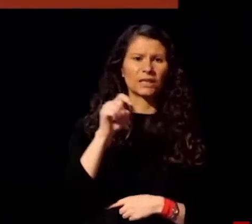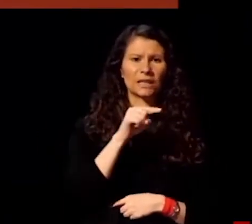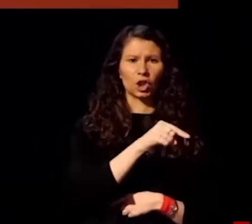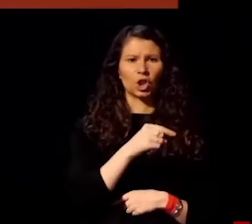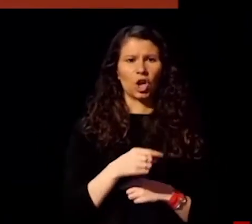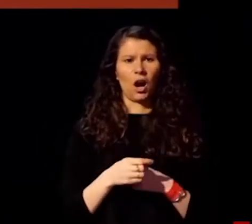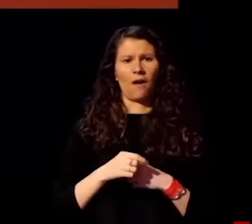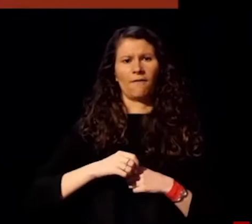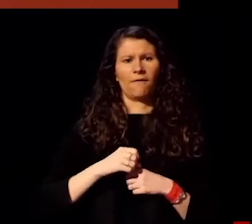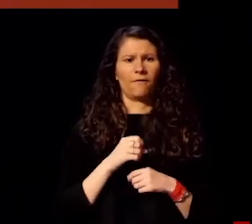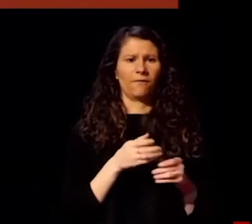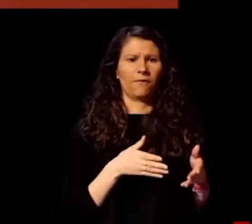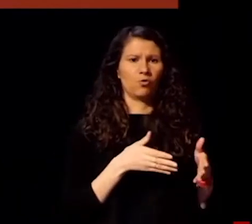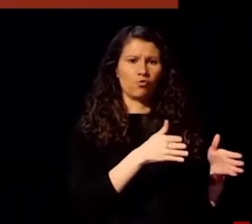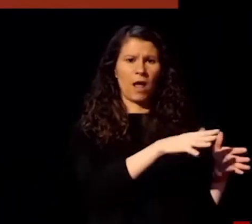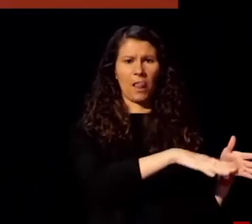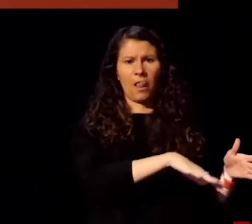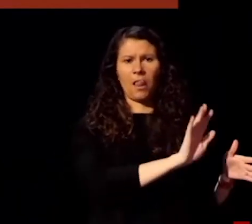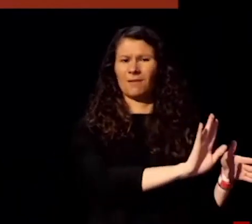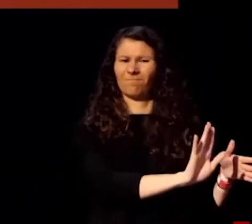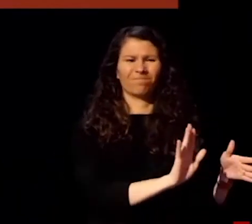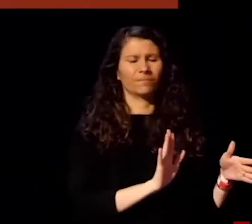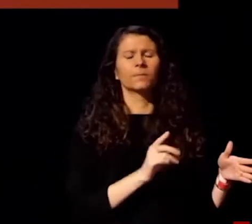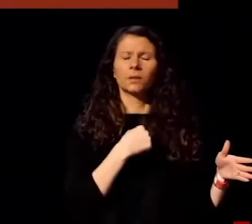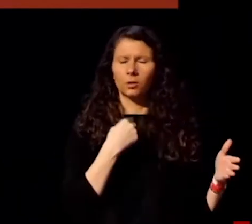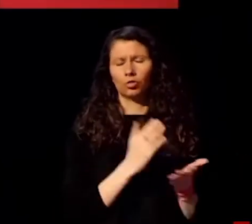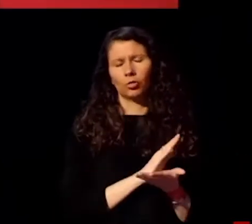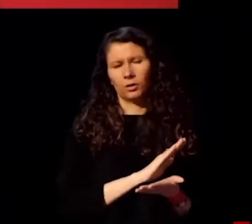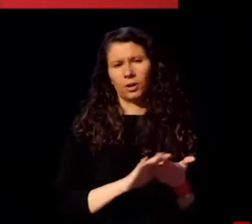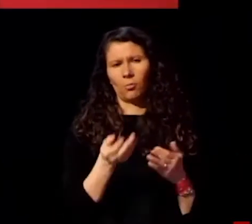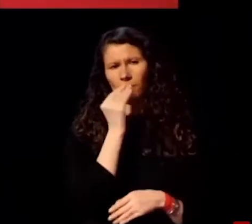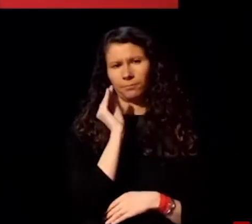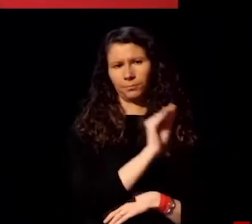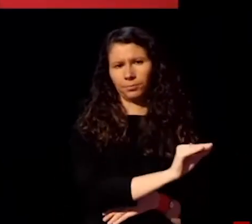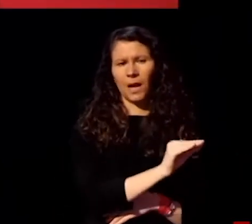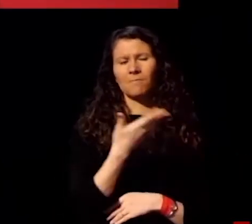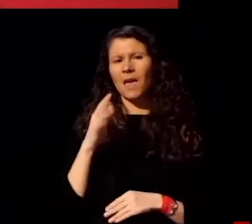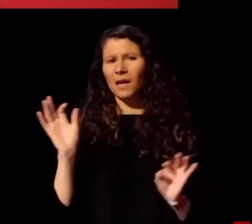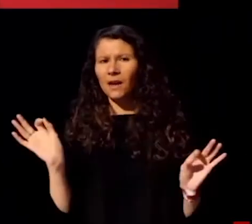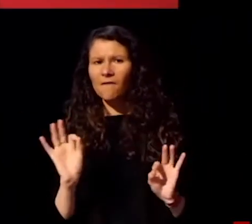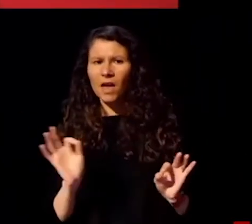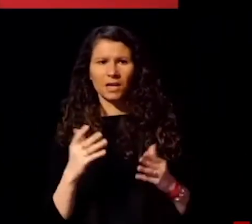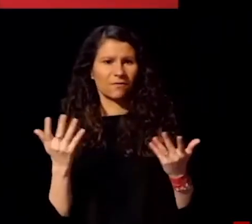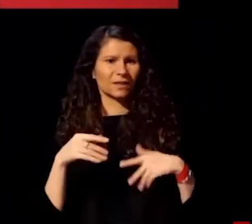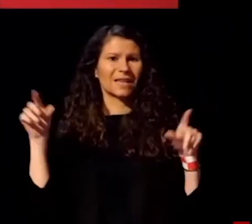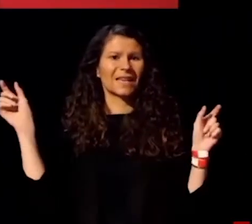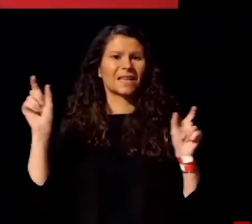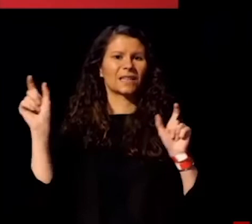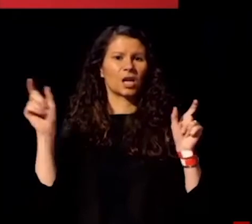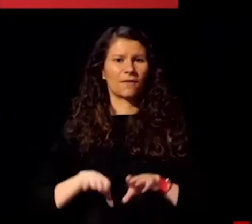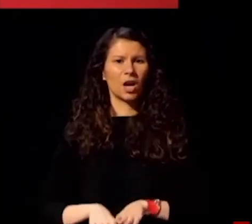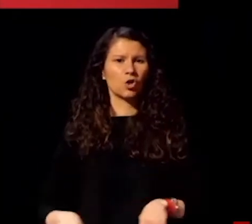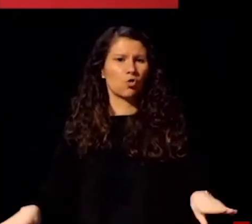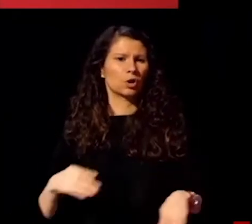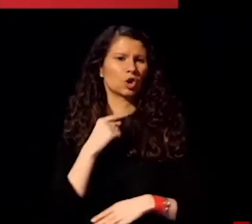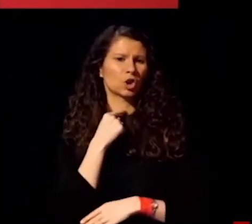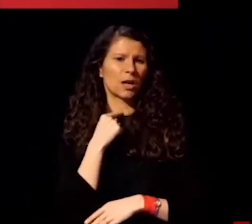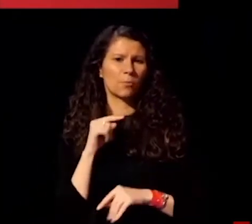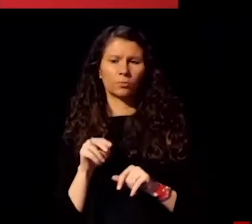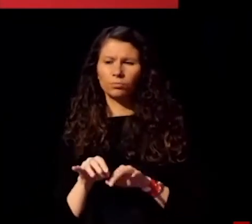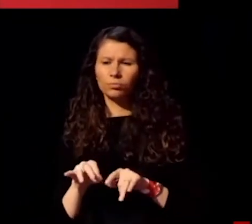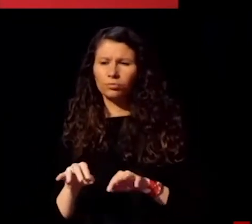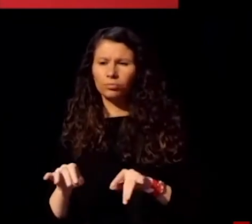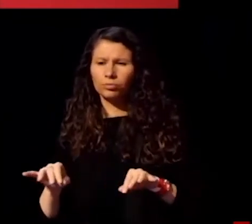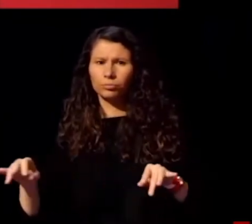beziehungsweise gegen sie habe ich mich klar geäußert gefährlicher ist eine gesellschaftliche grundstimmung die sie trägt